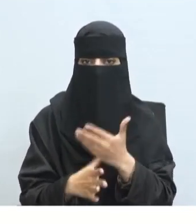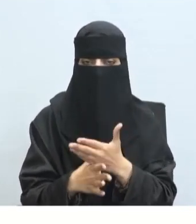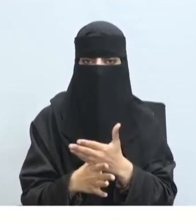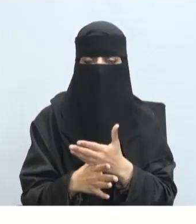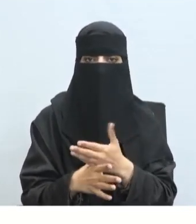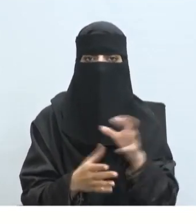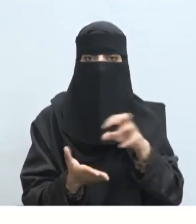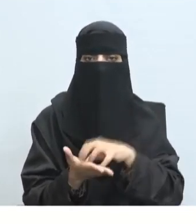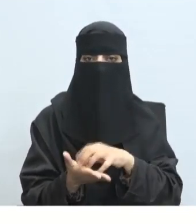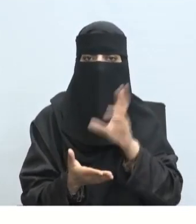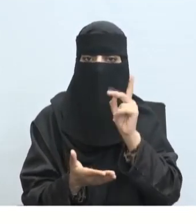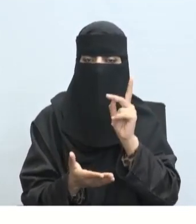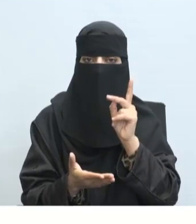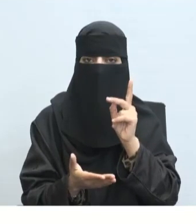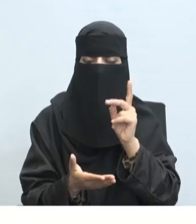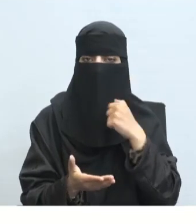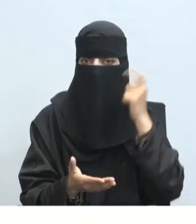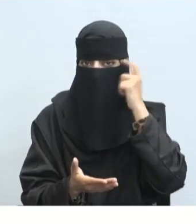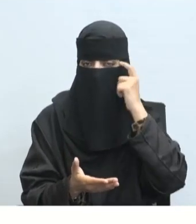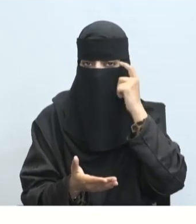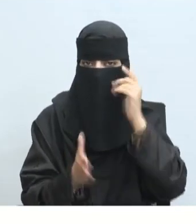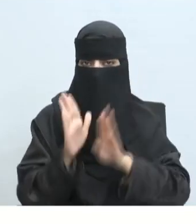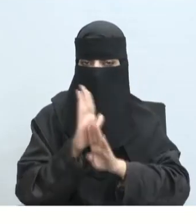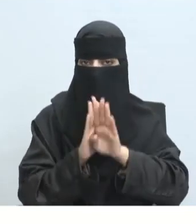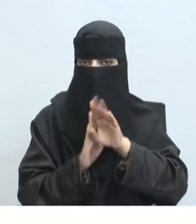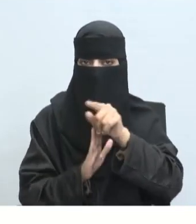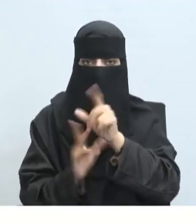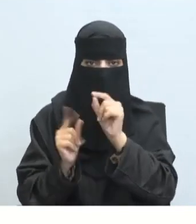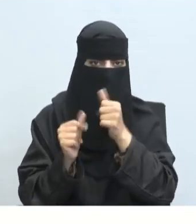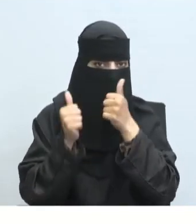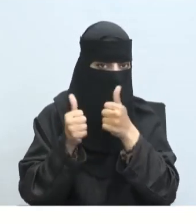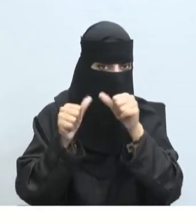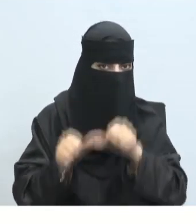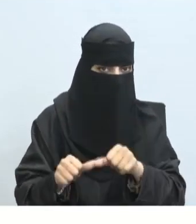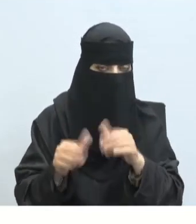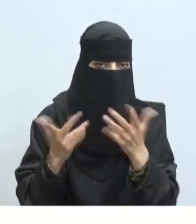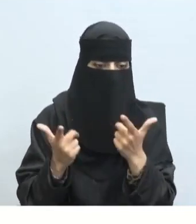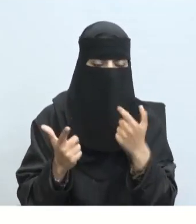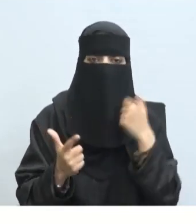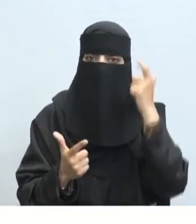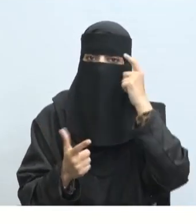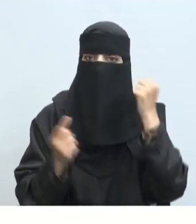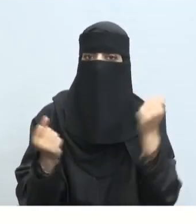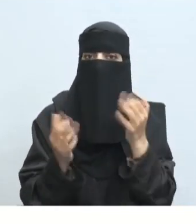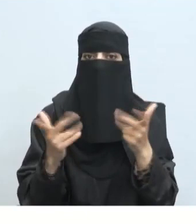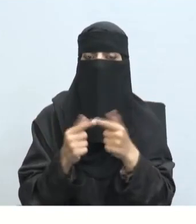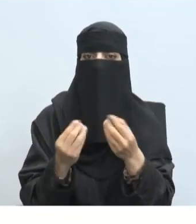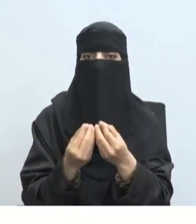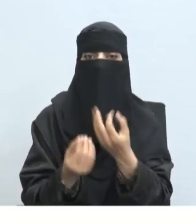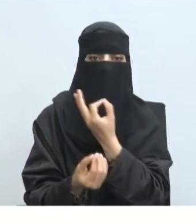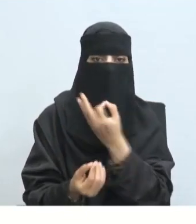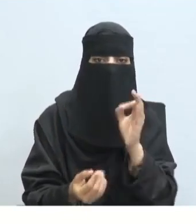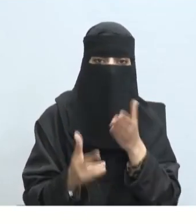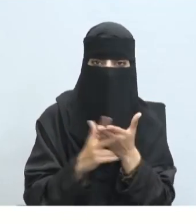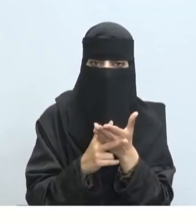موسميه وايضا سنعرف مستواهم وقدرات ومهاراتهم وبالتالي سنضع لهم التدريب المناسب كل ذلك